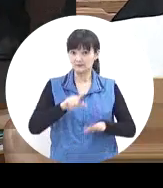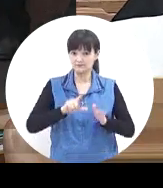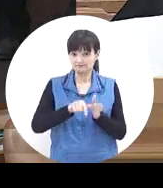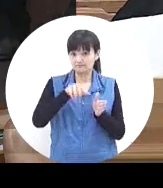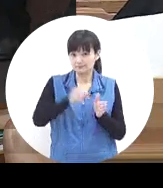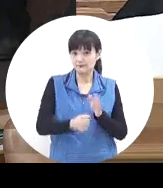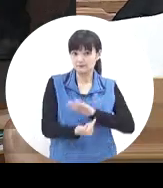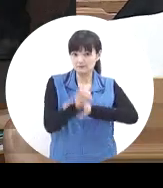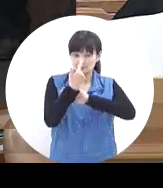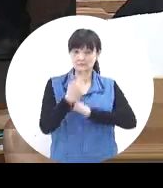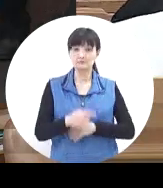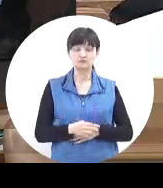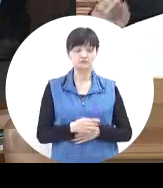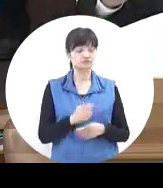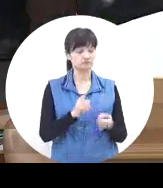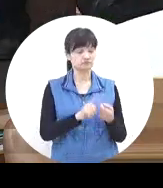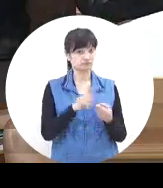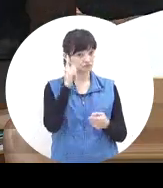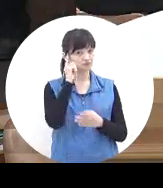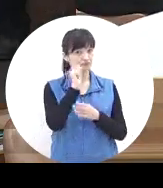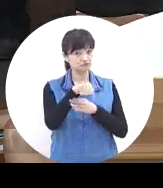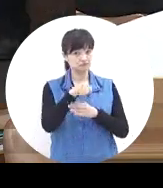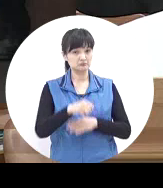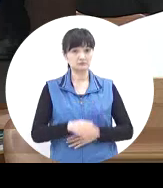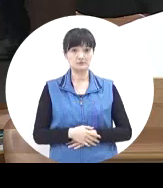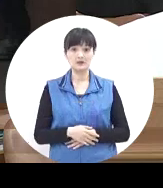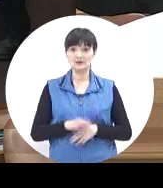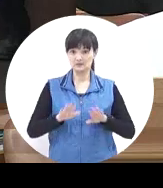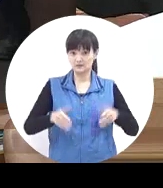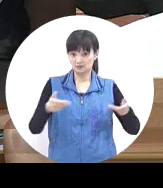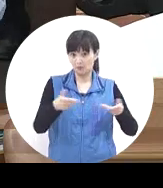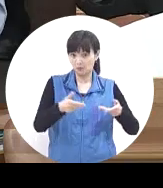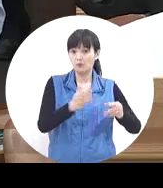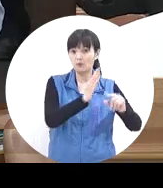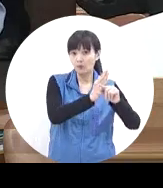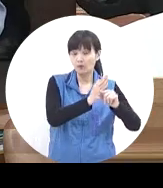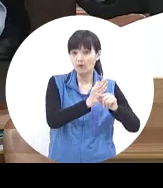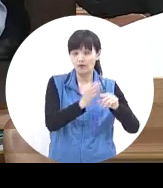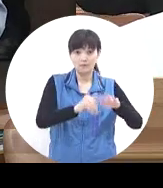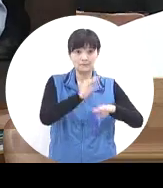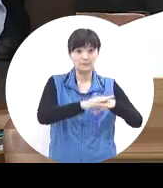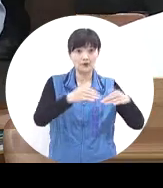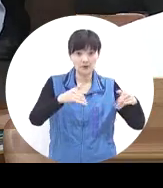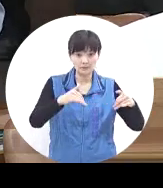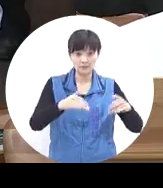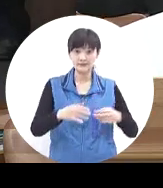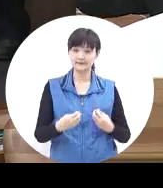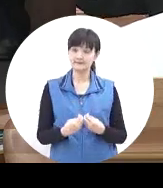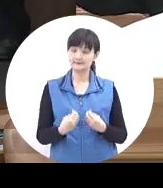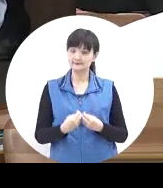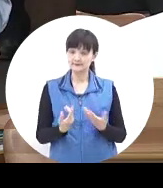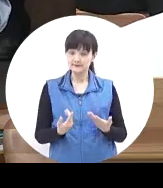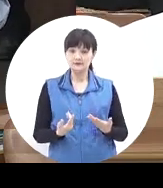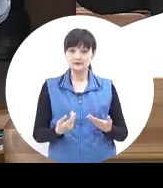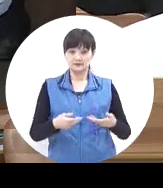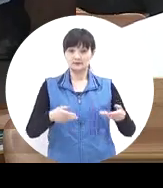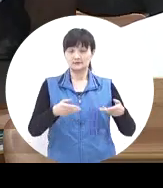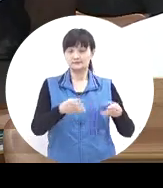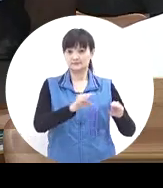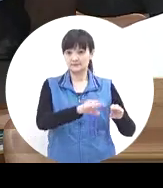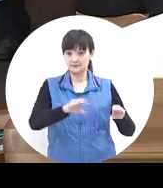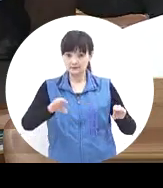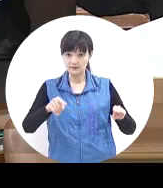你讲啊真对啦。哎，咱开始在开发的中间吼，停车场就要随着土地整平以后，随时就调